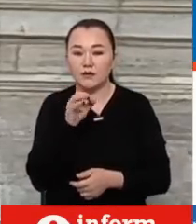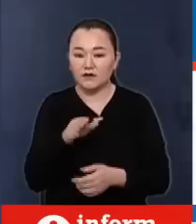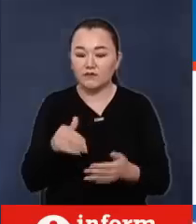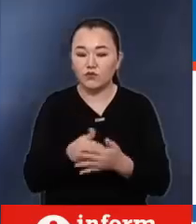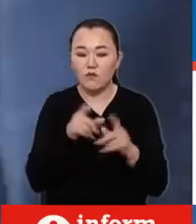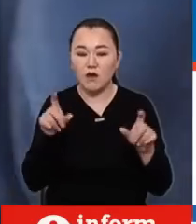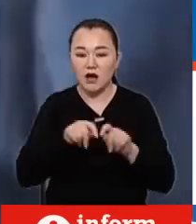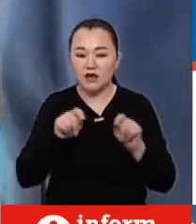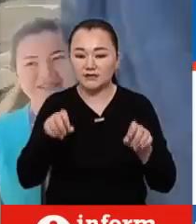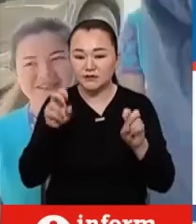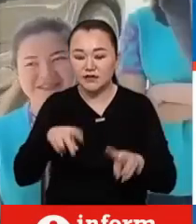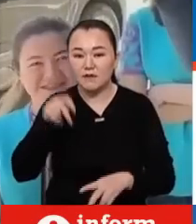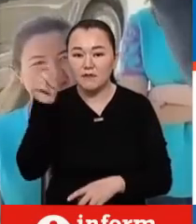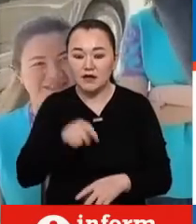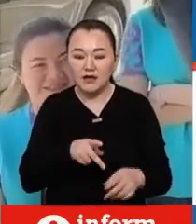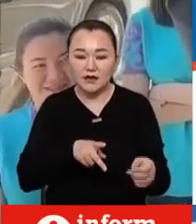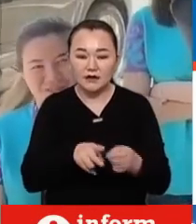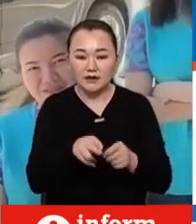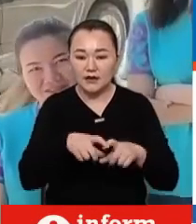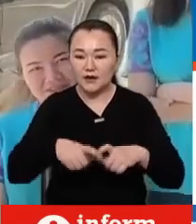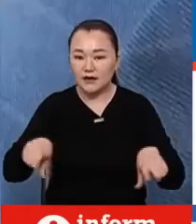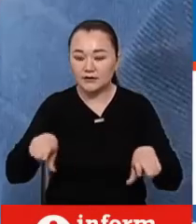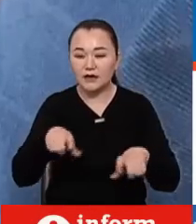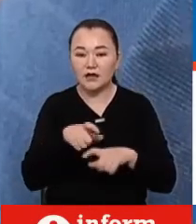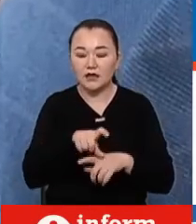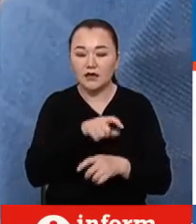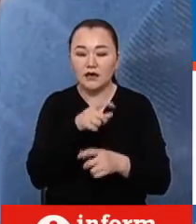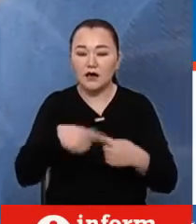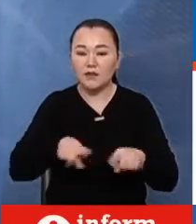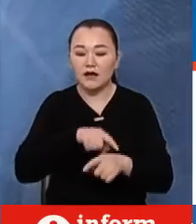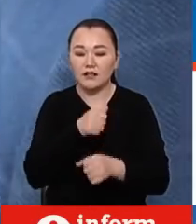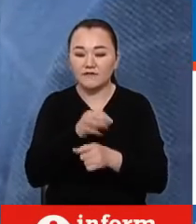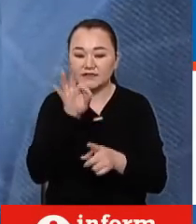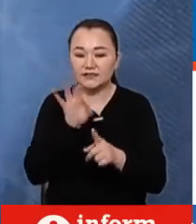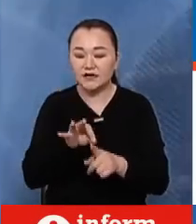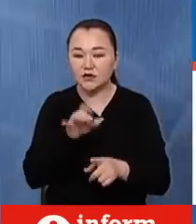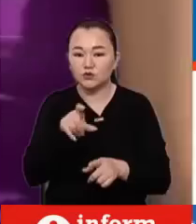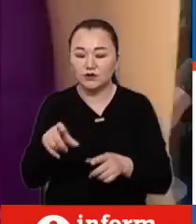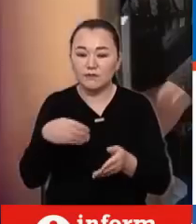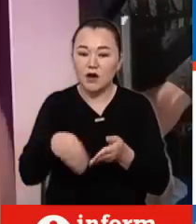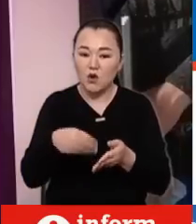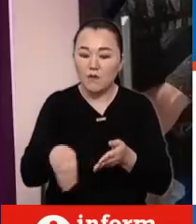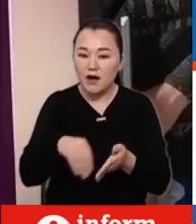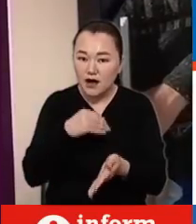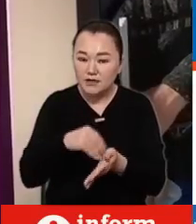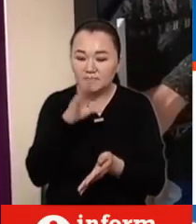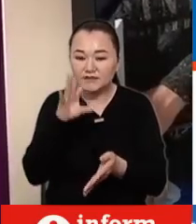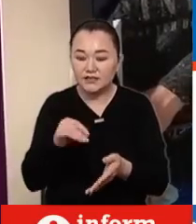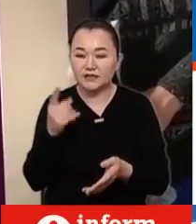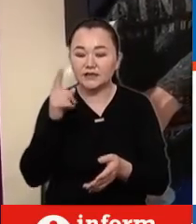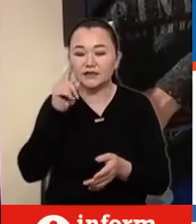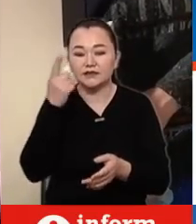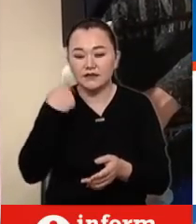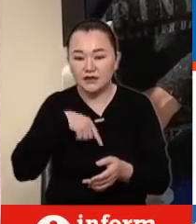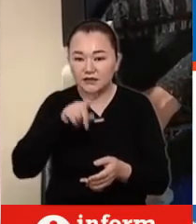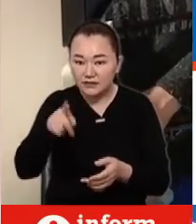дүкеннің ашылуына арнайы келіп лентасын қиды. Оның айтуынша, компанияның басты мақсаты абоненттер мен сатып алушылардың барлық талабына сай келу.